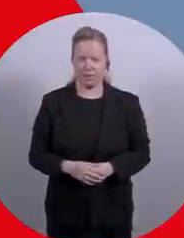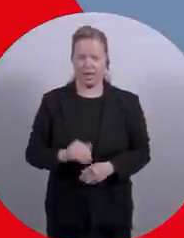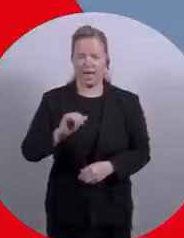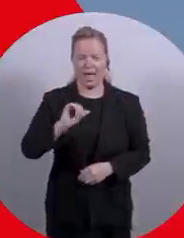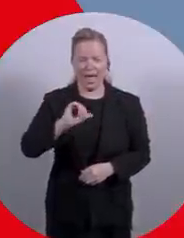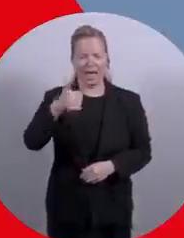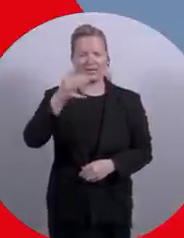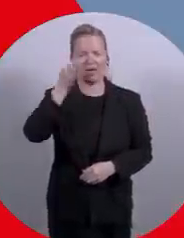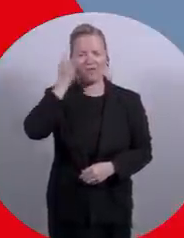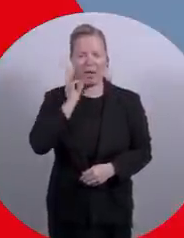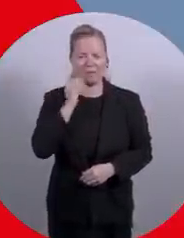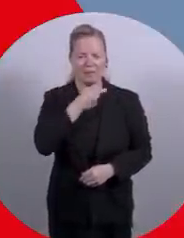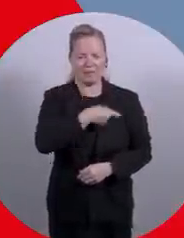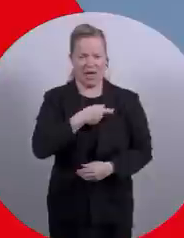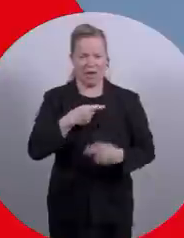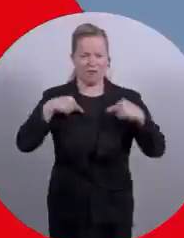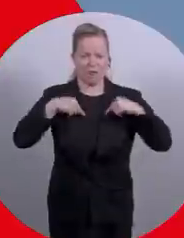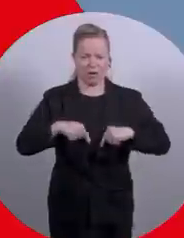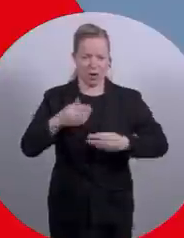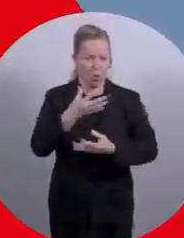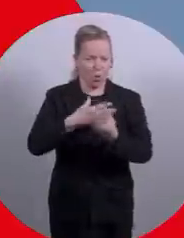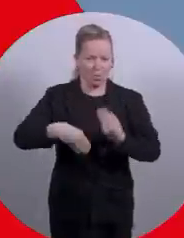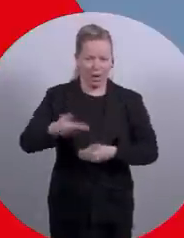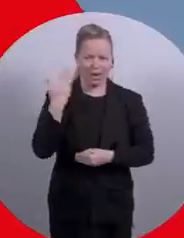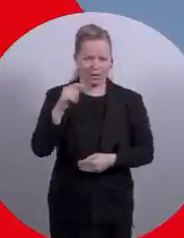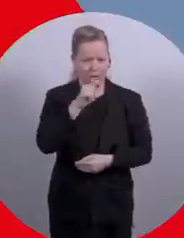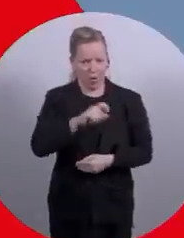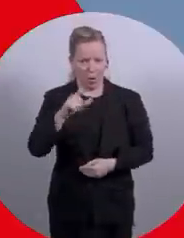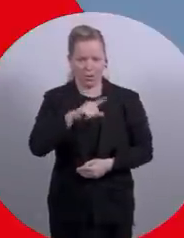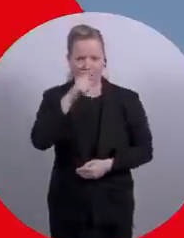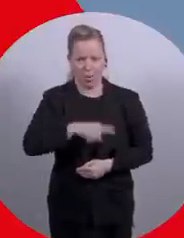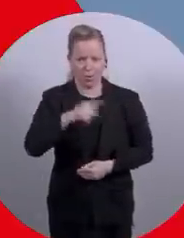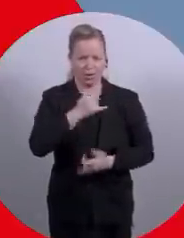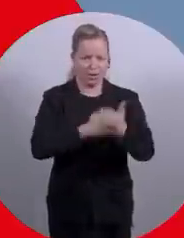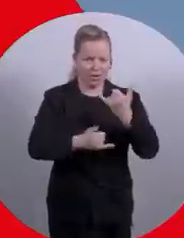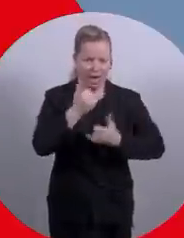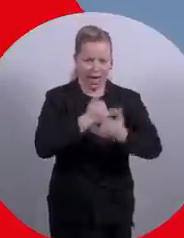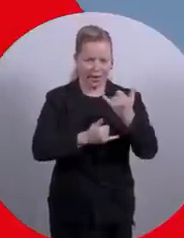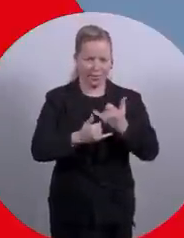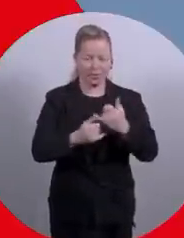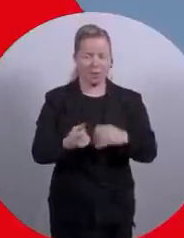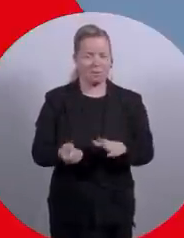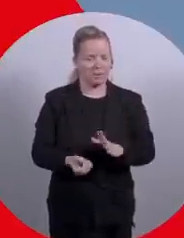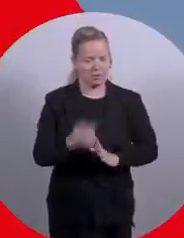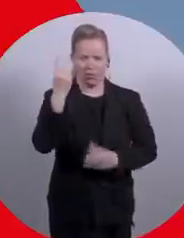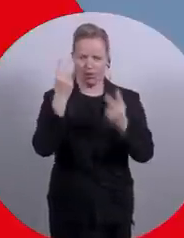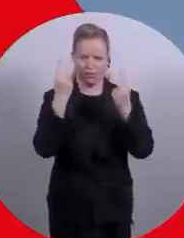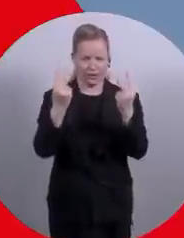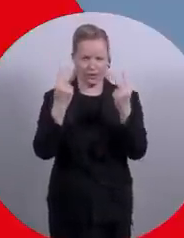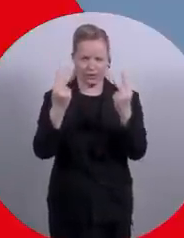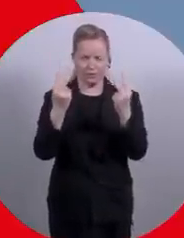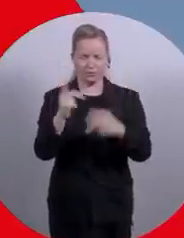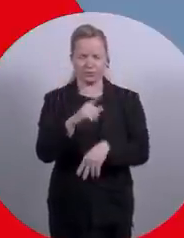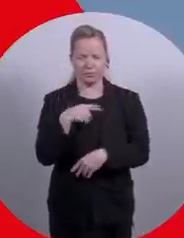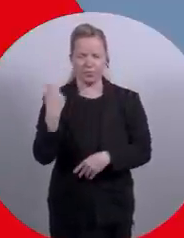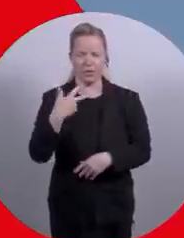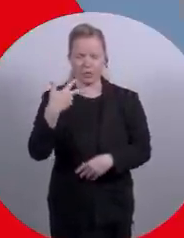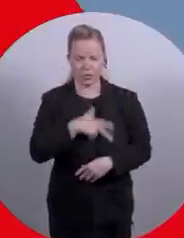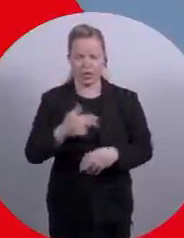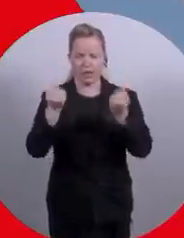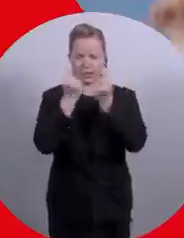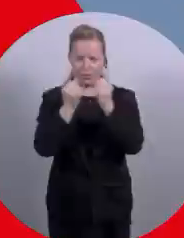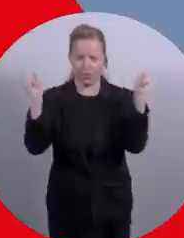ersten weiblichen Parteivorsitzenden in den letzten Wochen Monaten und Jahren besonders zentrale ist dass wir Sozialdemokratie